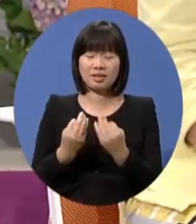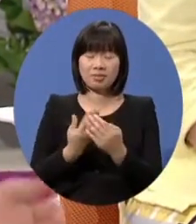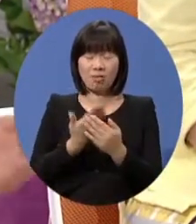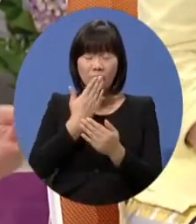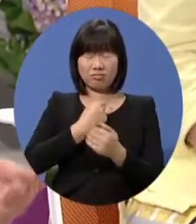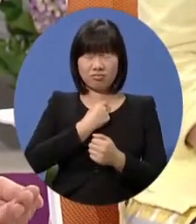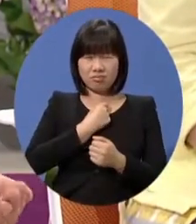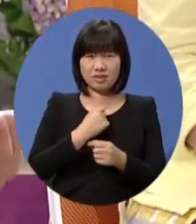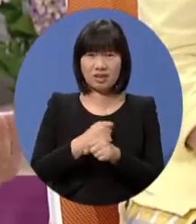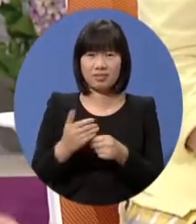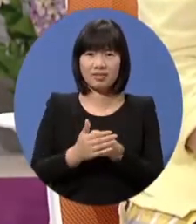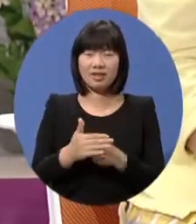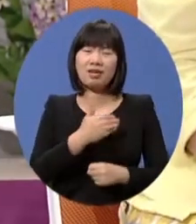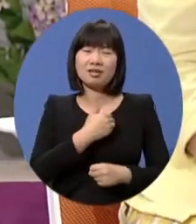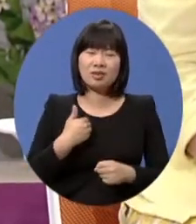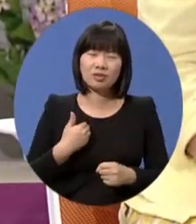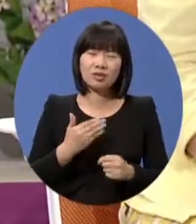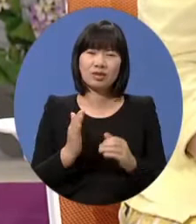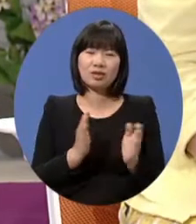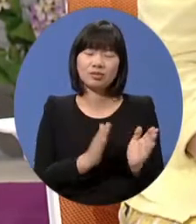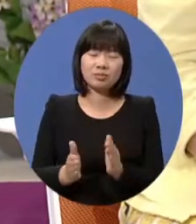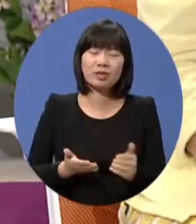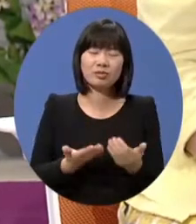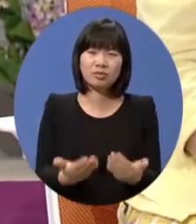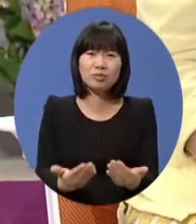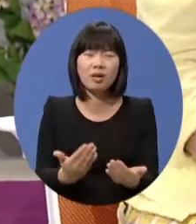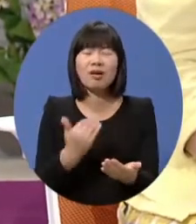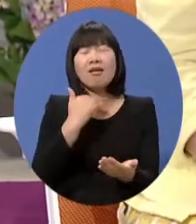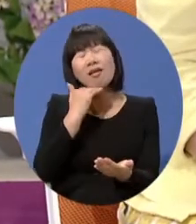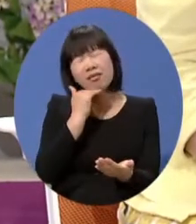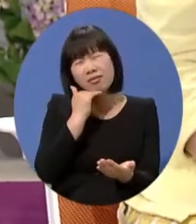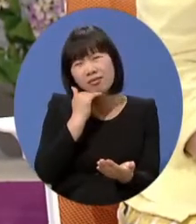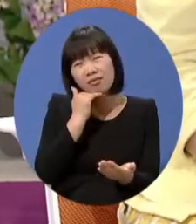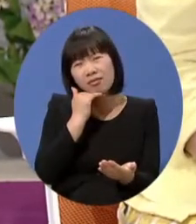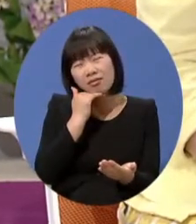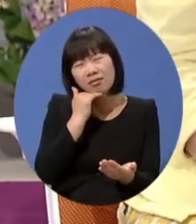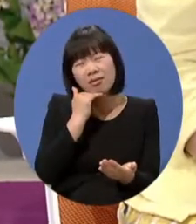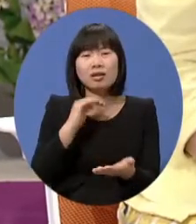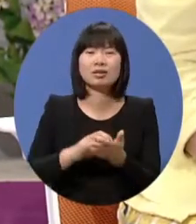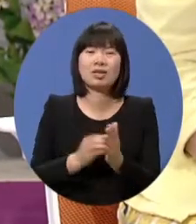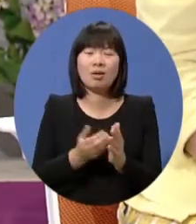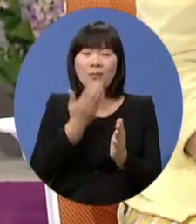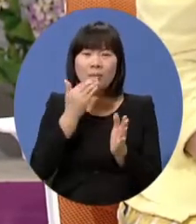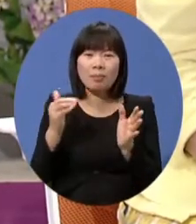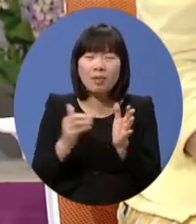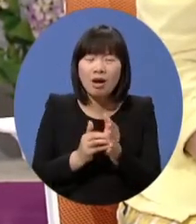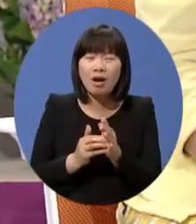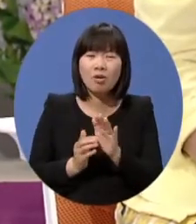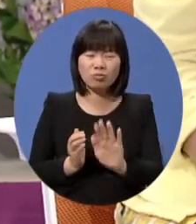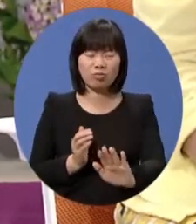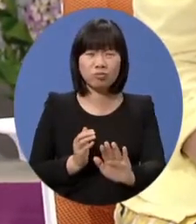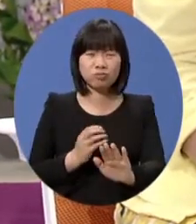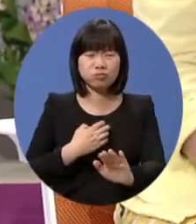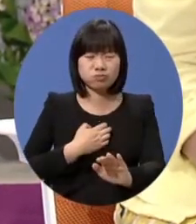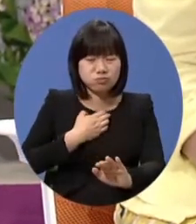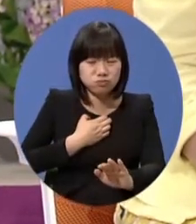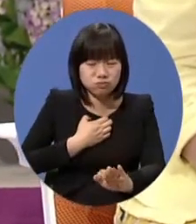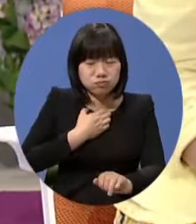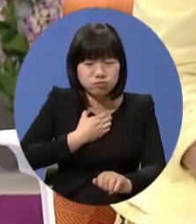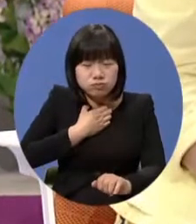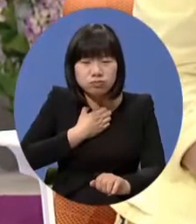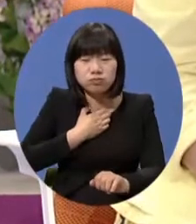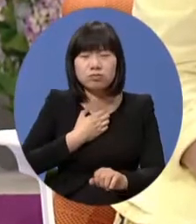원하는 마음에 좀 넉넉히 이렇게 차려주고 네. 이제 먹기를 기다리는데 어느 일정량을 먹으면 그냥 약간 먹다가 욱욱